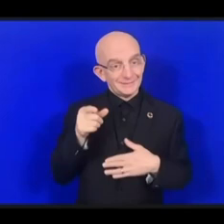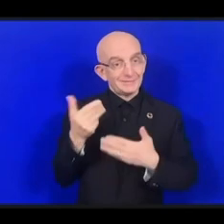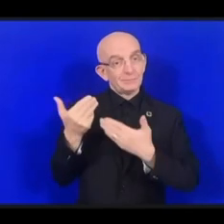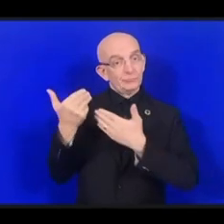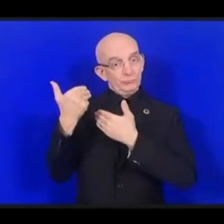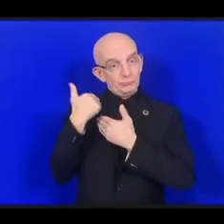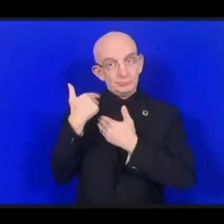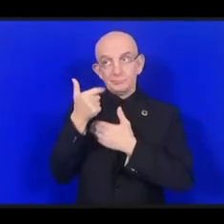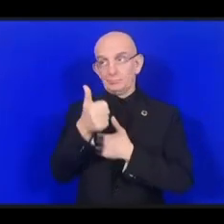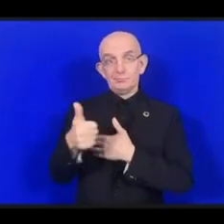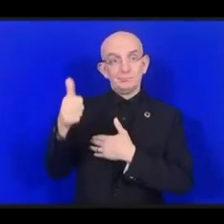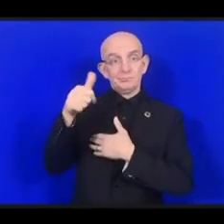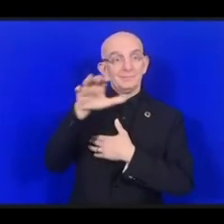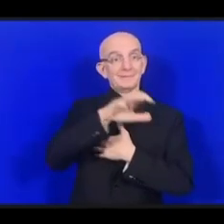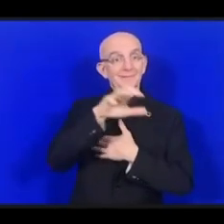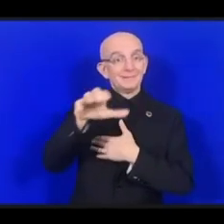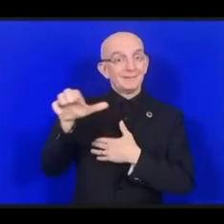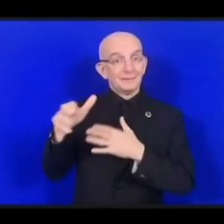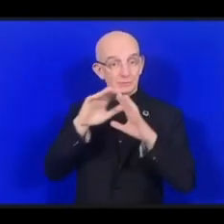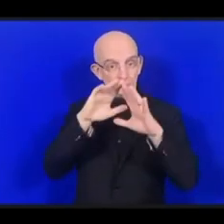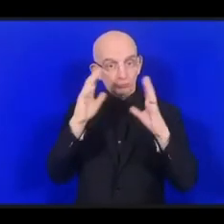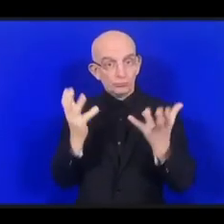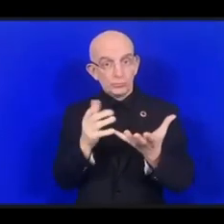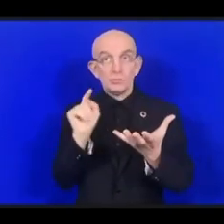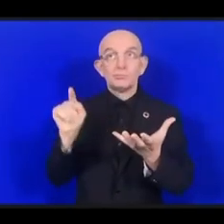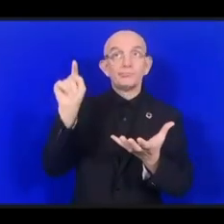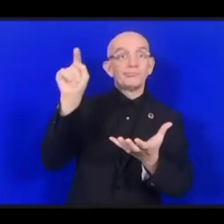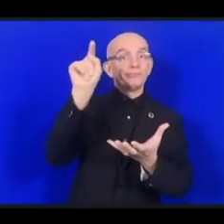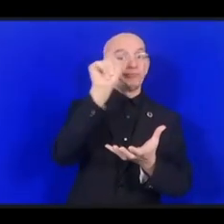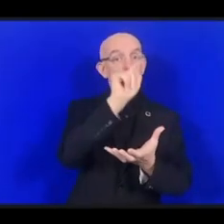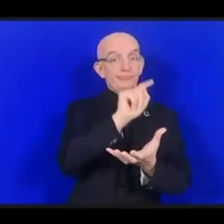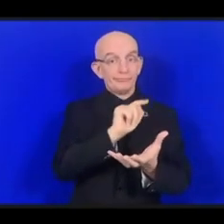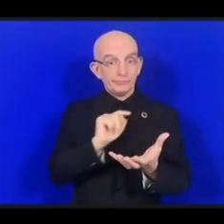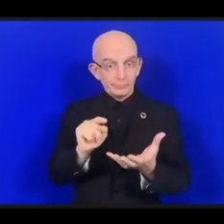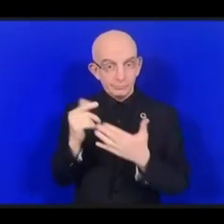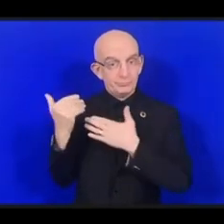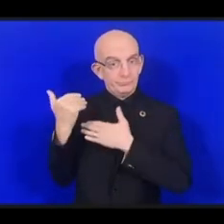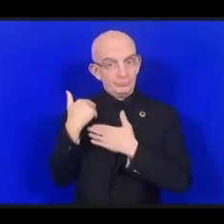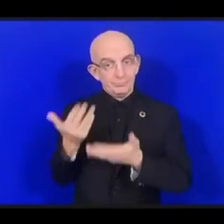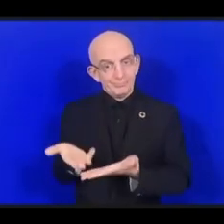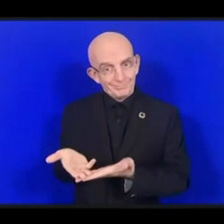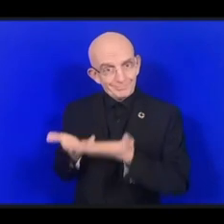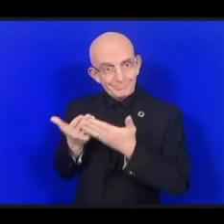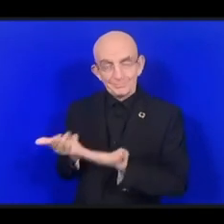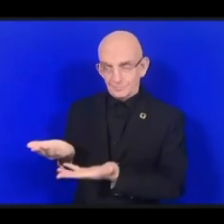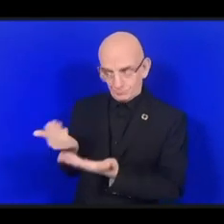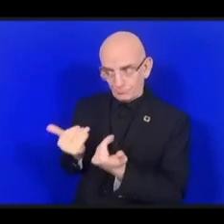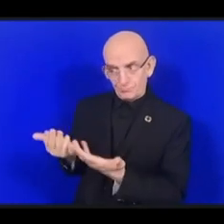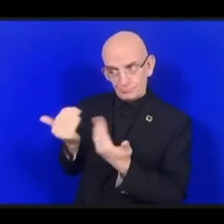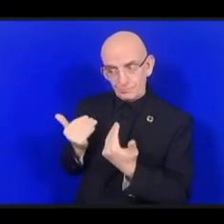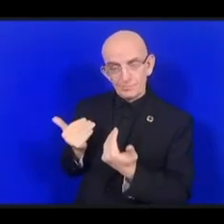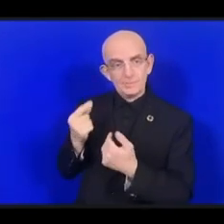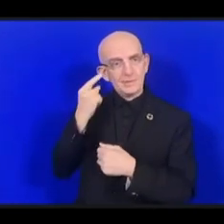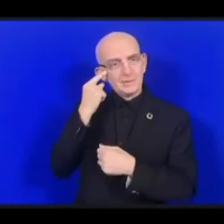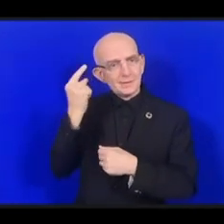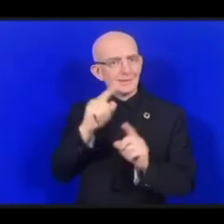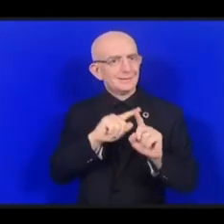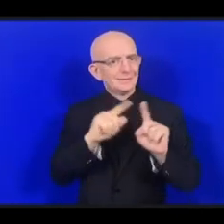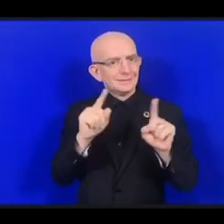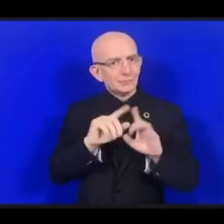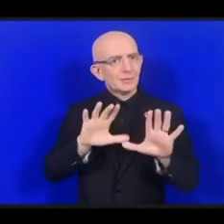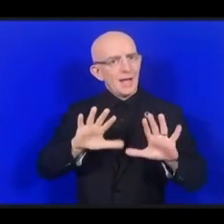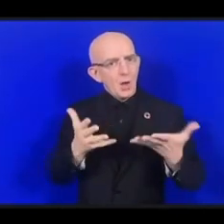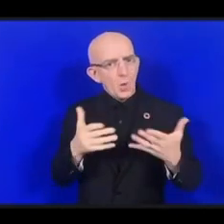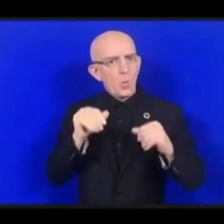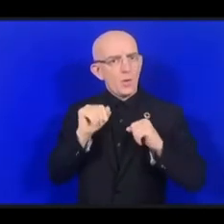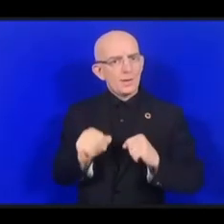任，来拿出答案解决这个问题。那这也是